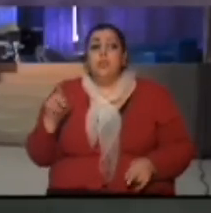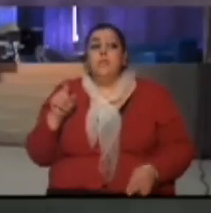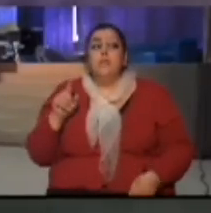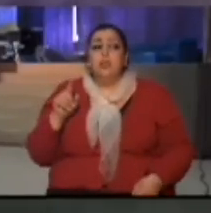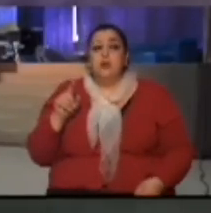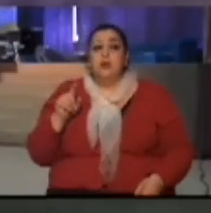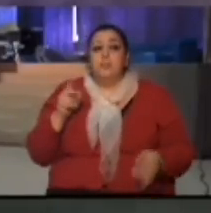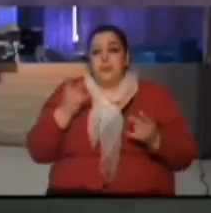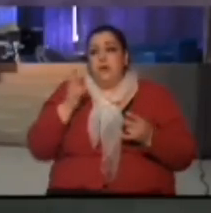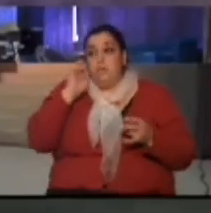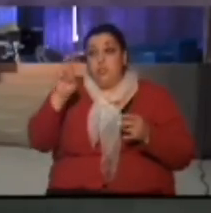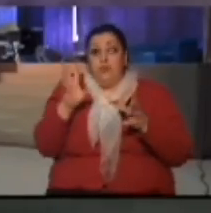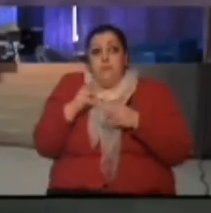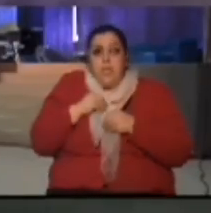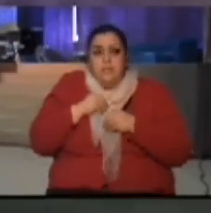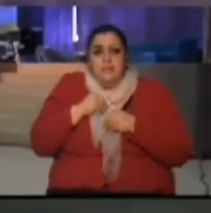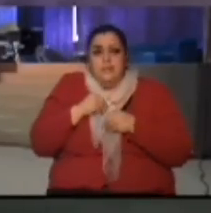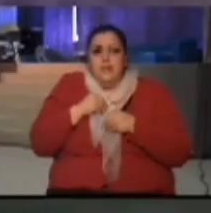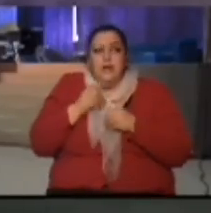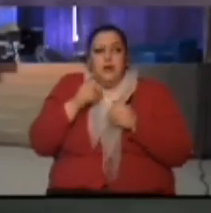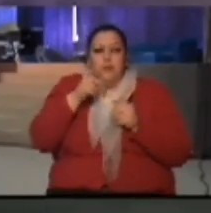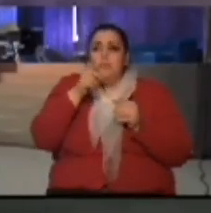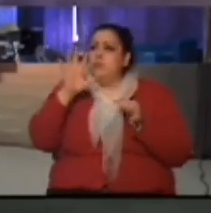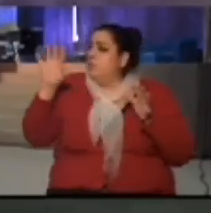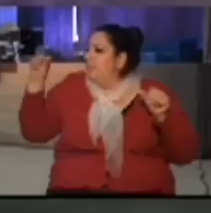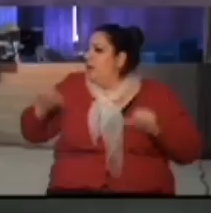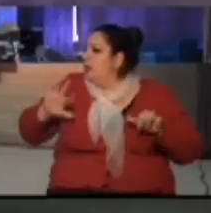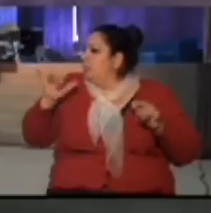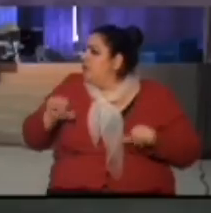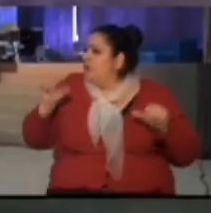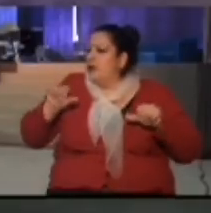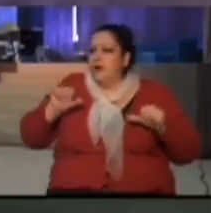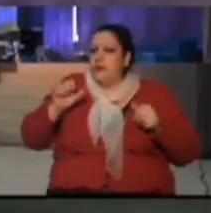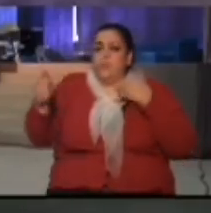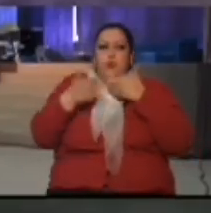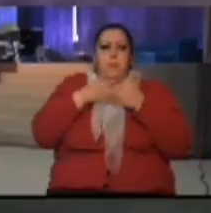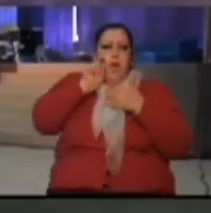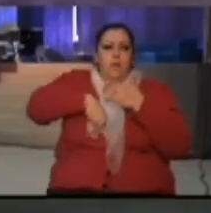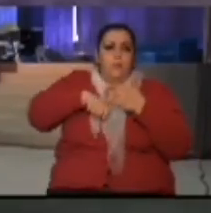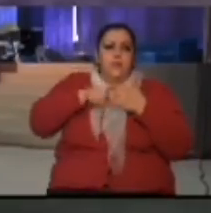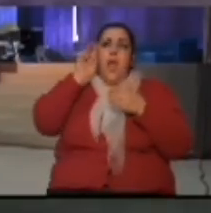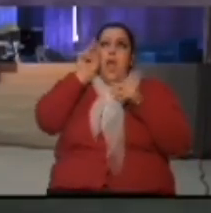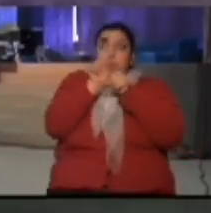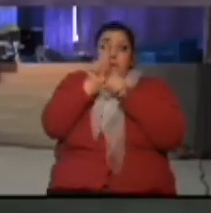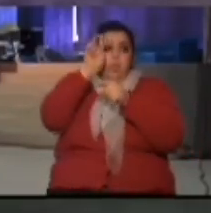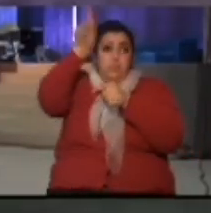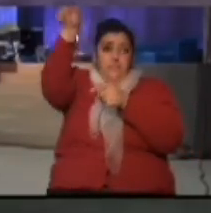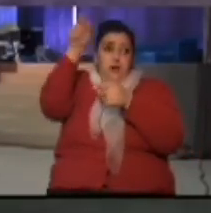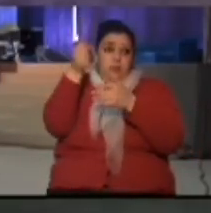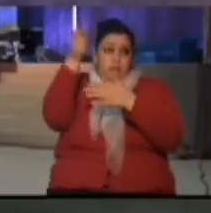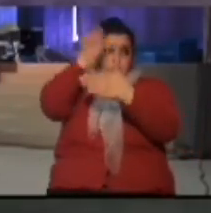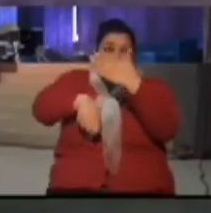եմ ուզում պատմեմ, հին ուղղության մի պատմություն եմ ուզում պատմեմ, ու մտածում եմ, որ սա պետք է, որ մենք խոսենք սրա